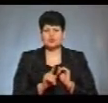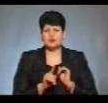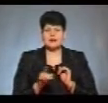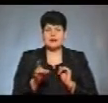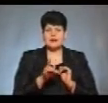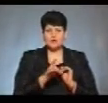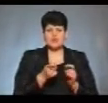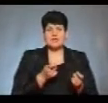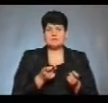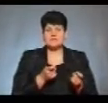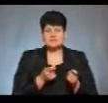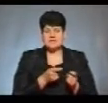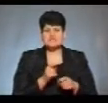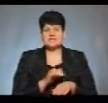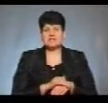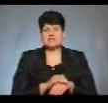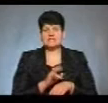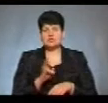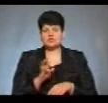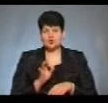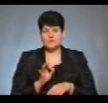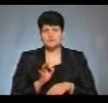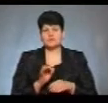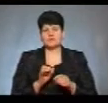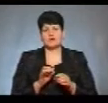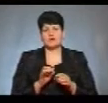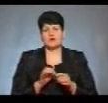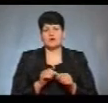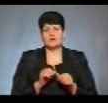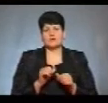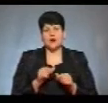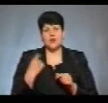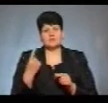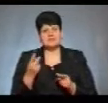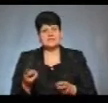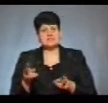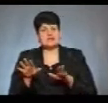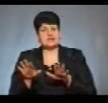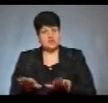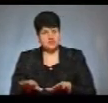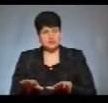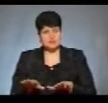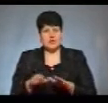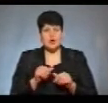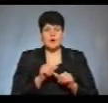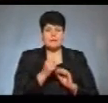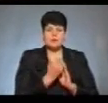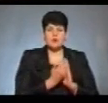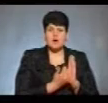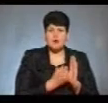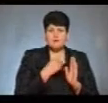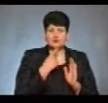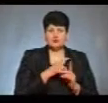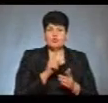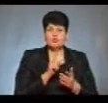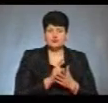районні адміністрації фактично упразнити, деякі, а обласні залишити в певним повноваженням, деякі програми кажуть про те, що